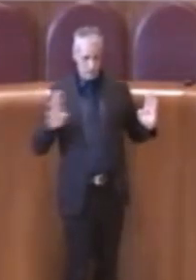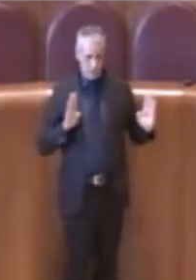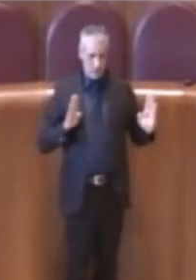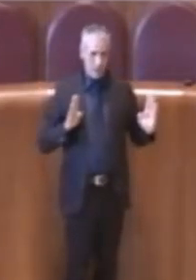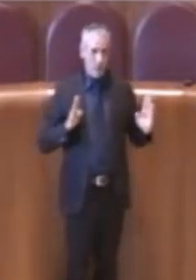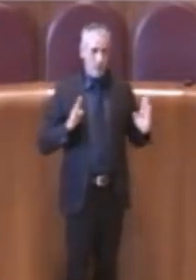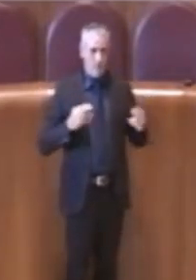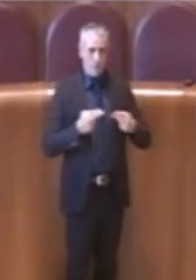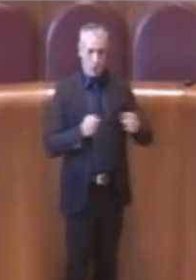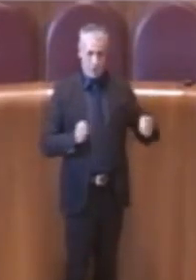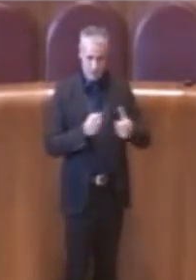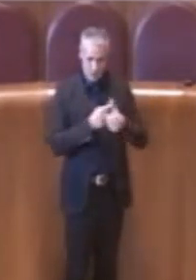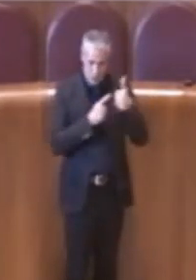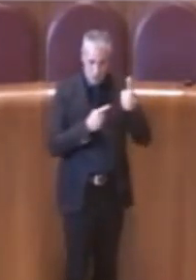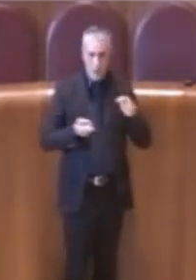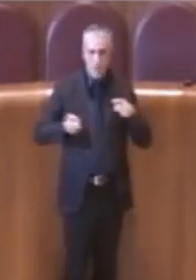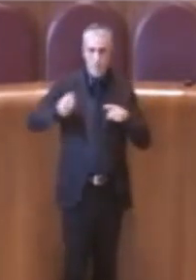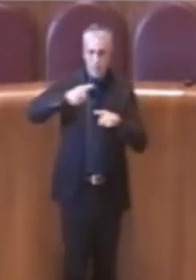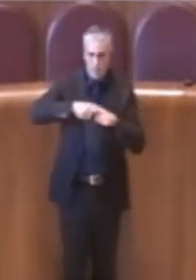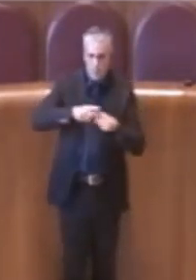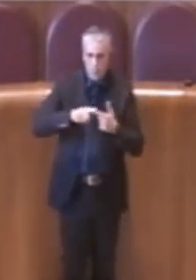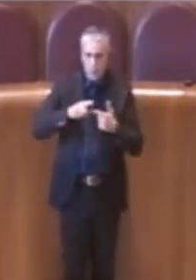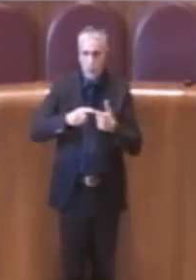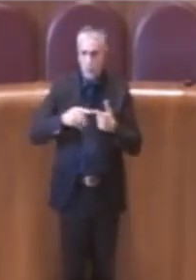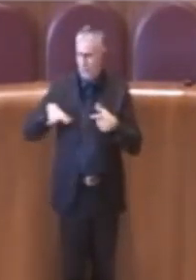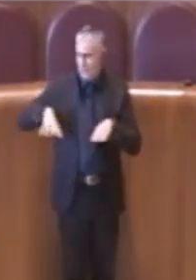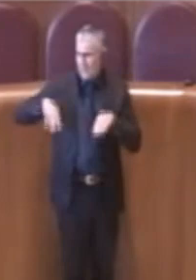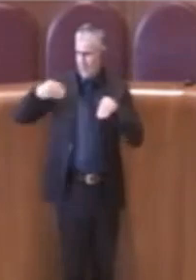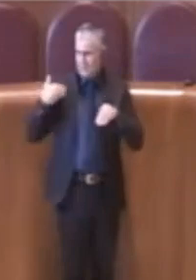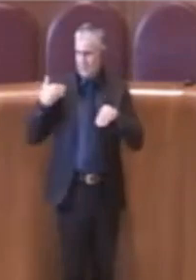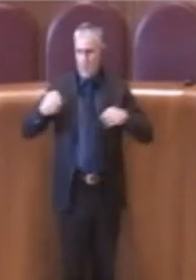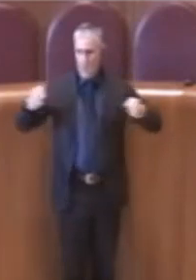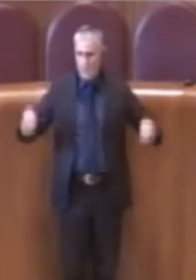non solo. Per esempio, è iniziata una campagna di